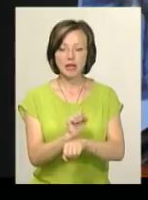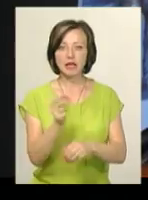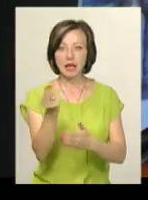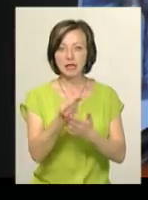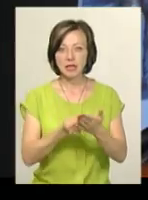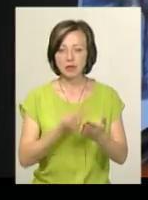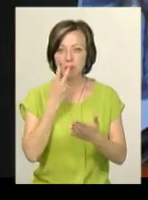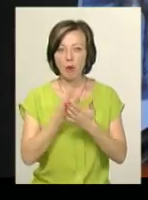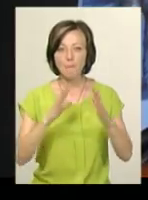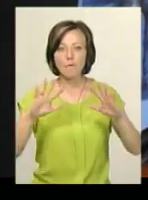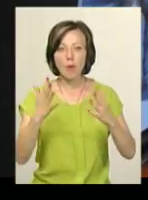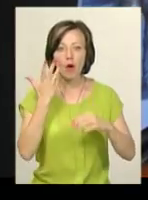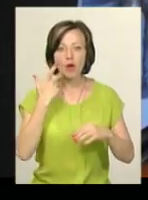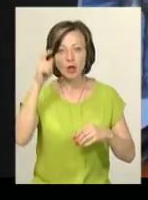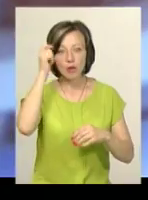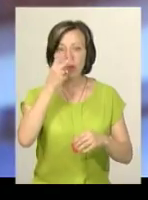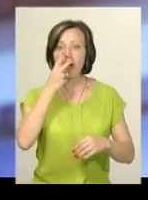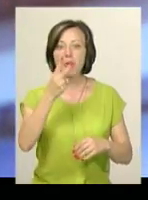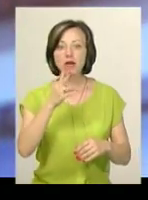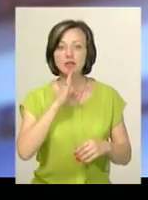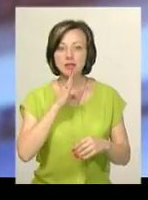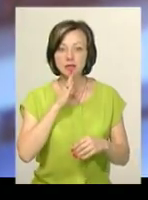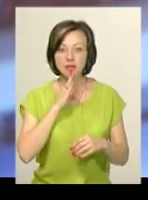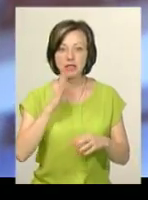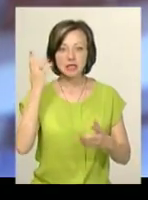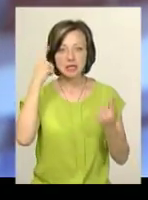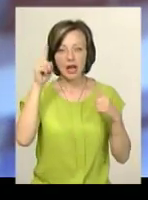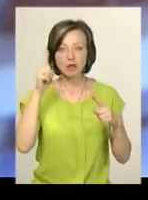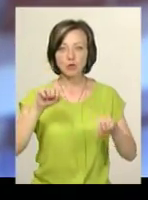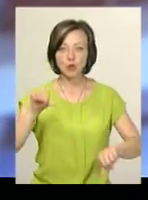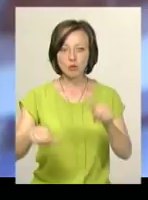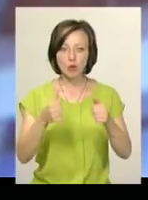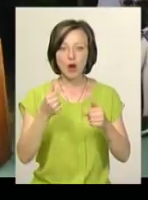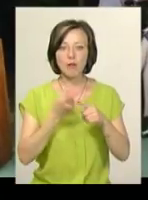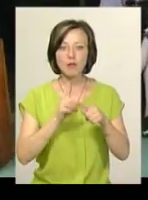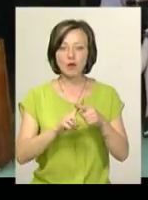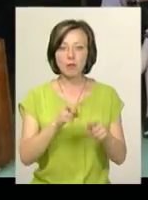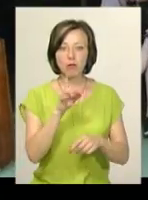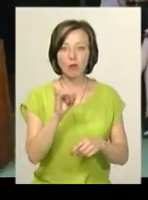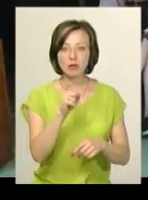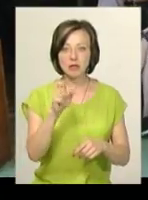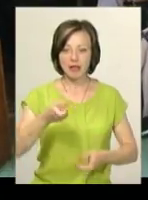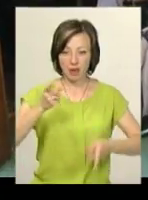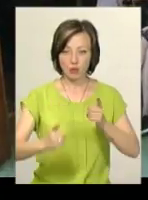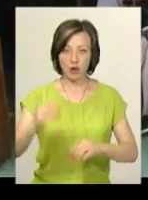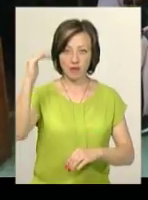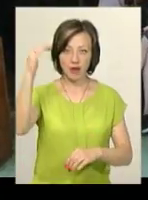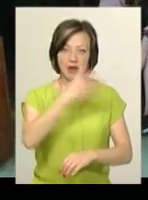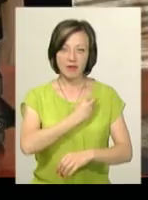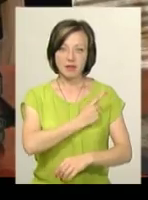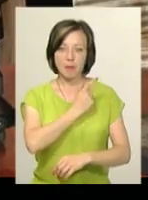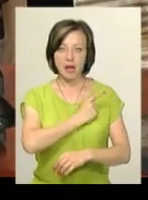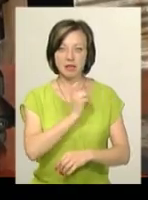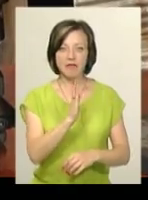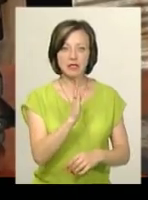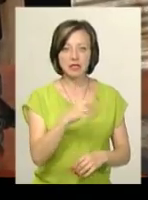який зображує момент, коли юнак побачив дівчину. За задумом, скульптура буде з бронзи в натуральну величину. Її виконає львівський майстер